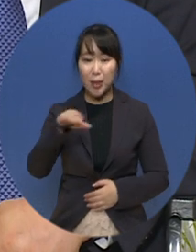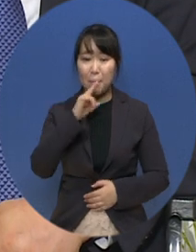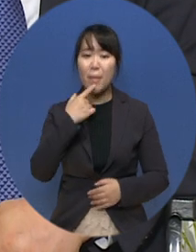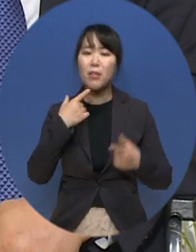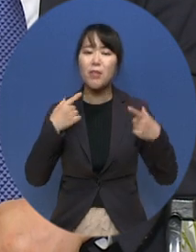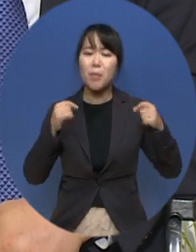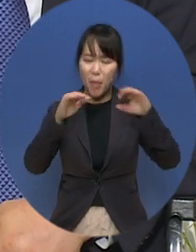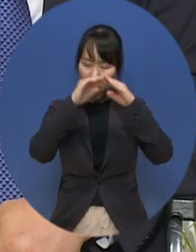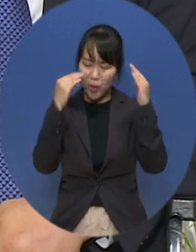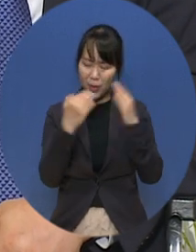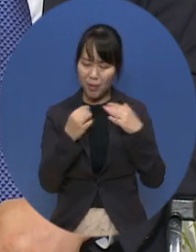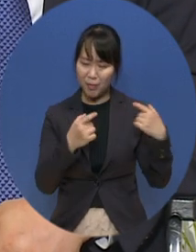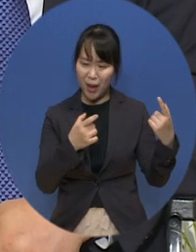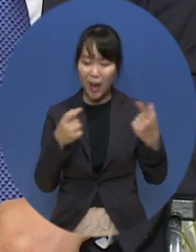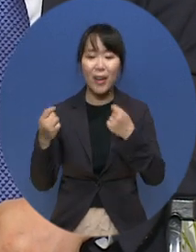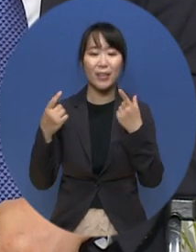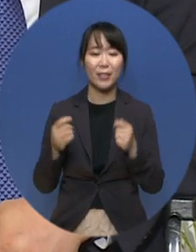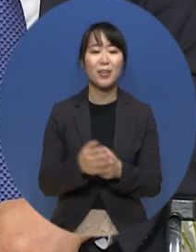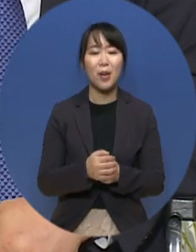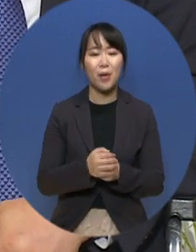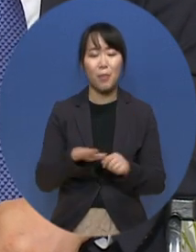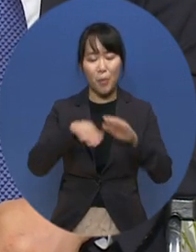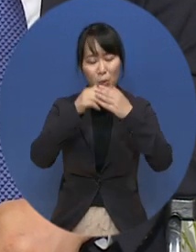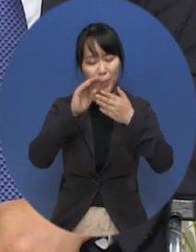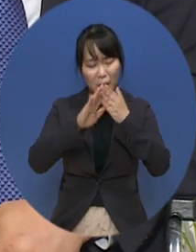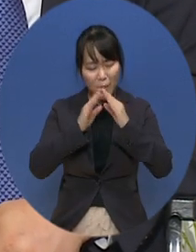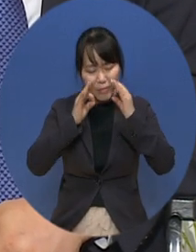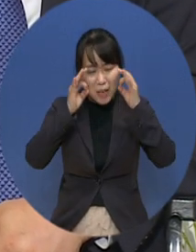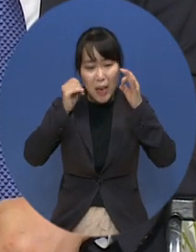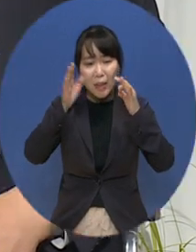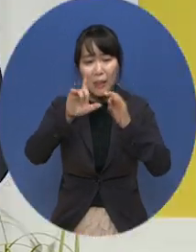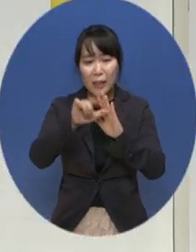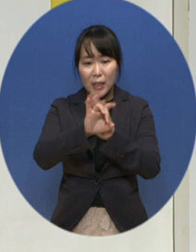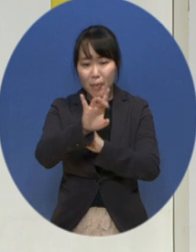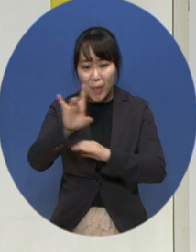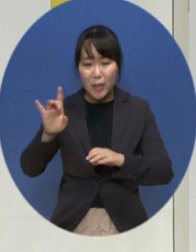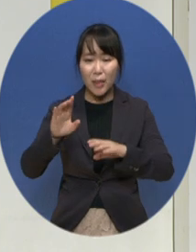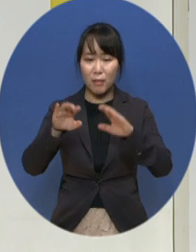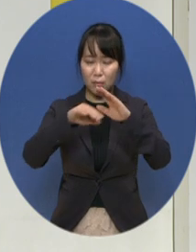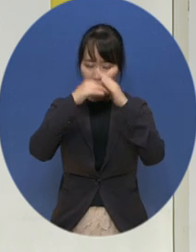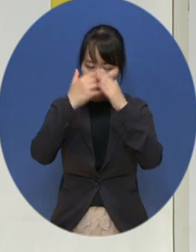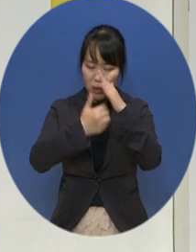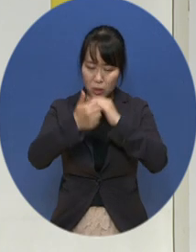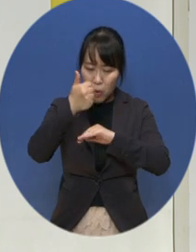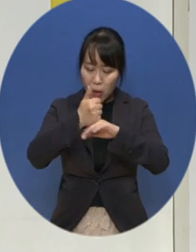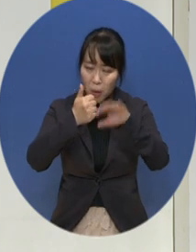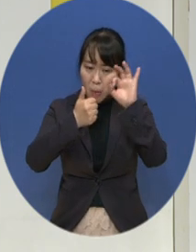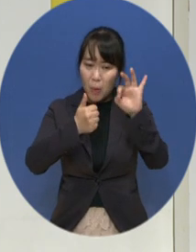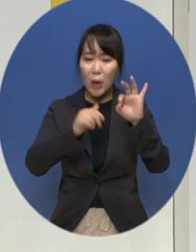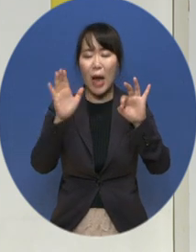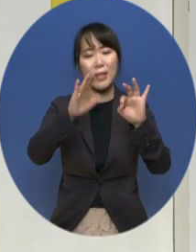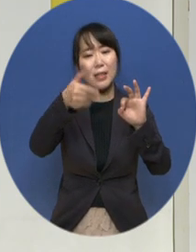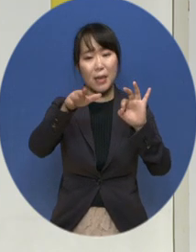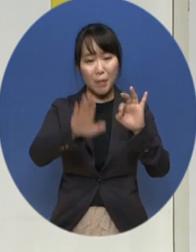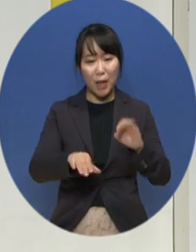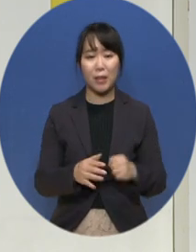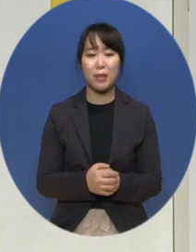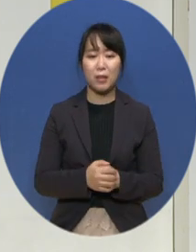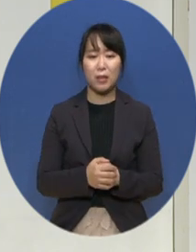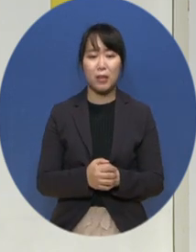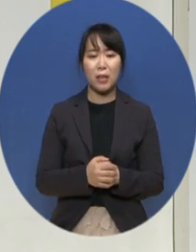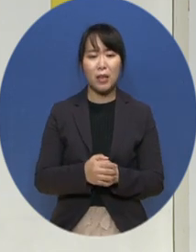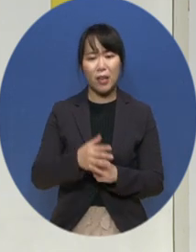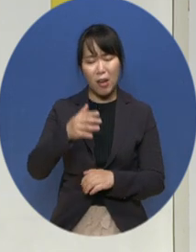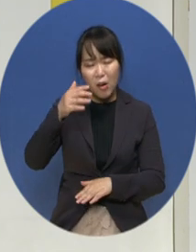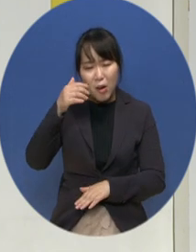그러구요 언론 다 종적을 다한다고 해서 그때 그때마다 예 가 소 과를 물어볼 아니지만 4 그런 뜻